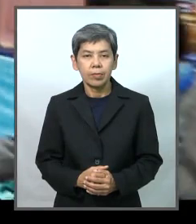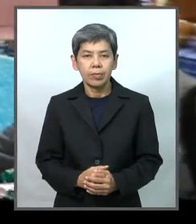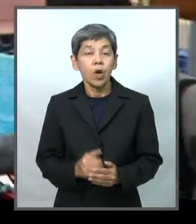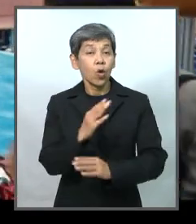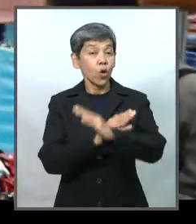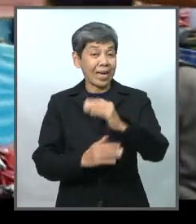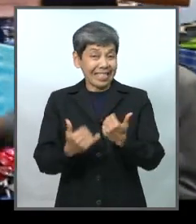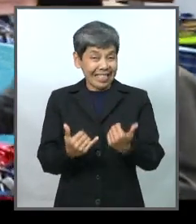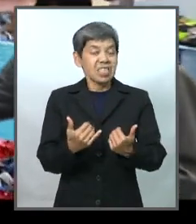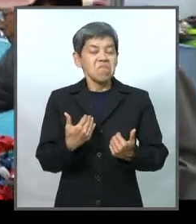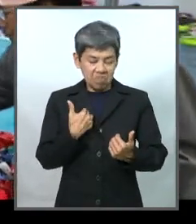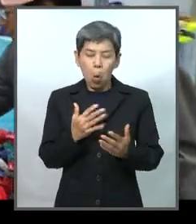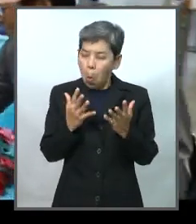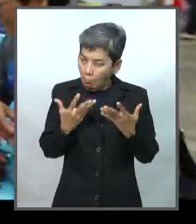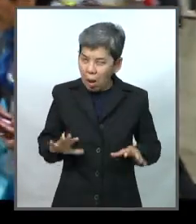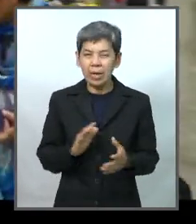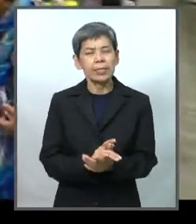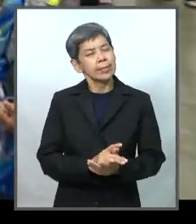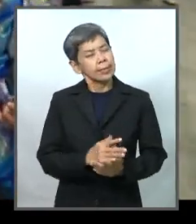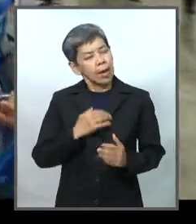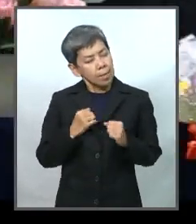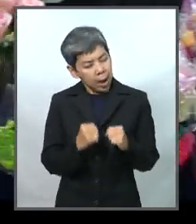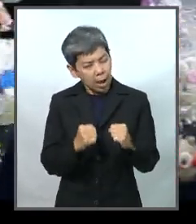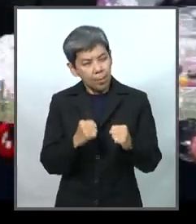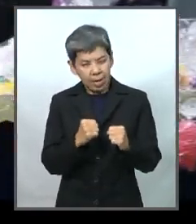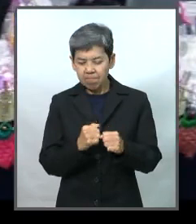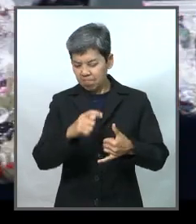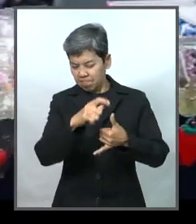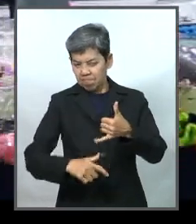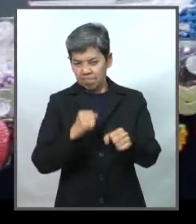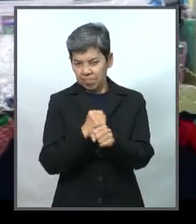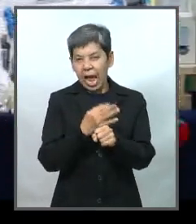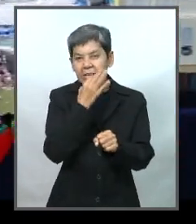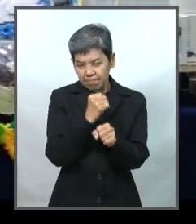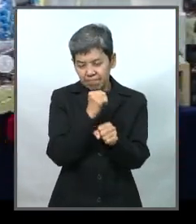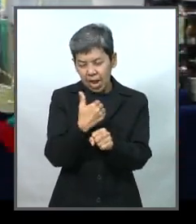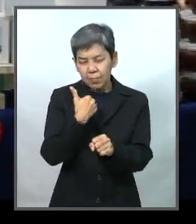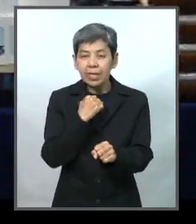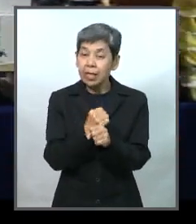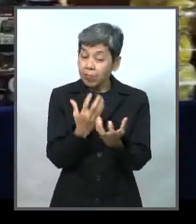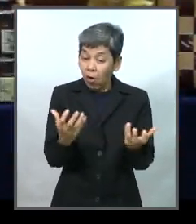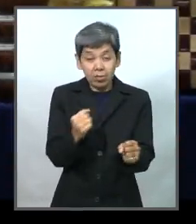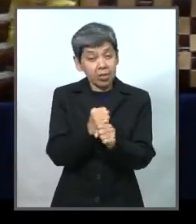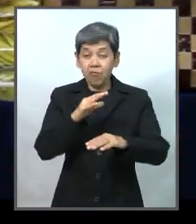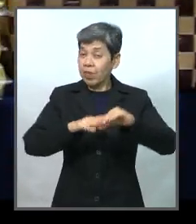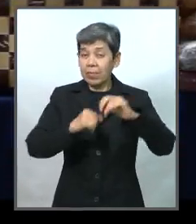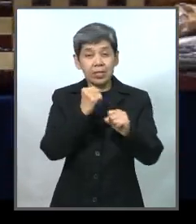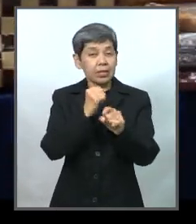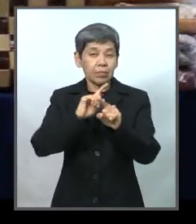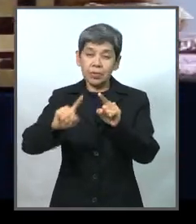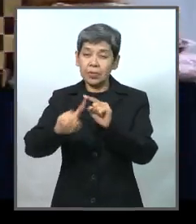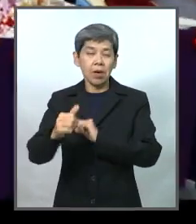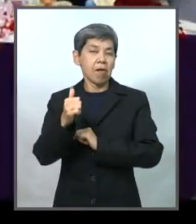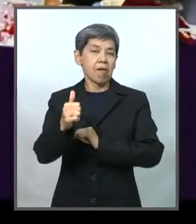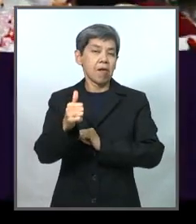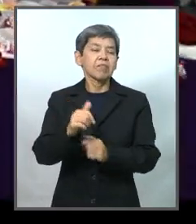ปัจจุบันมีคนพิการเป็นจำนวนมากที่มีความพยายามและมีศักยภาพในการประกอบอาชีพสามารถผลิตงานฝีมือต่าง